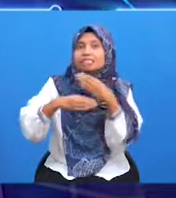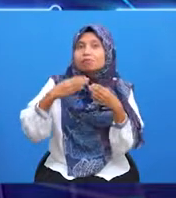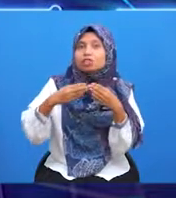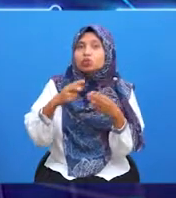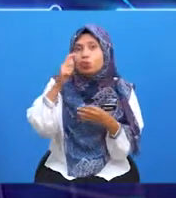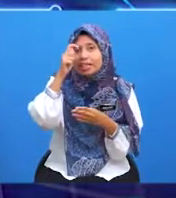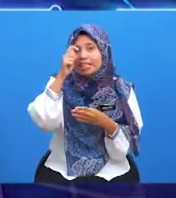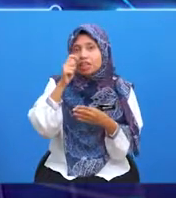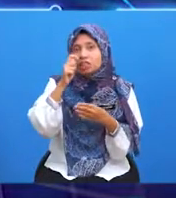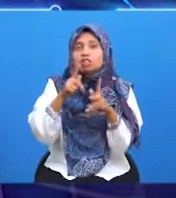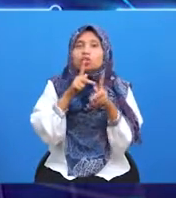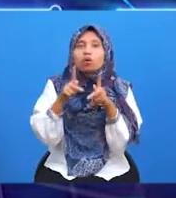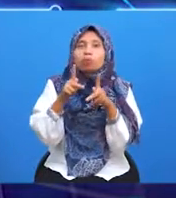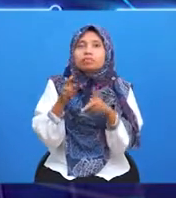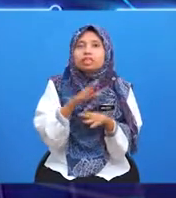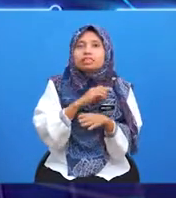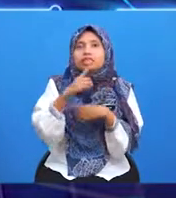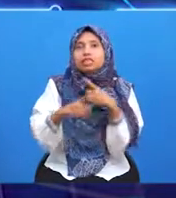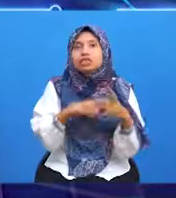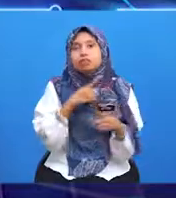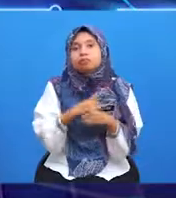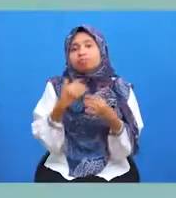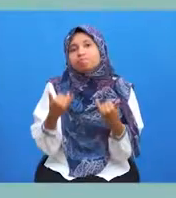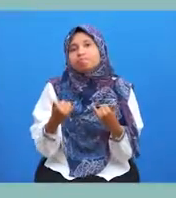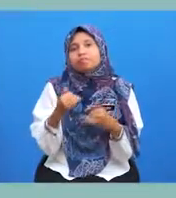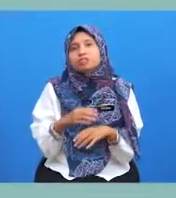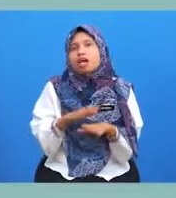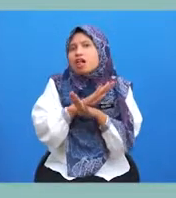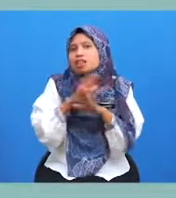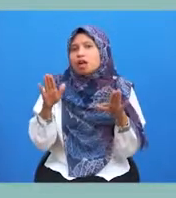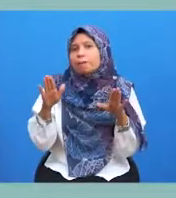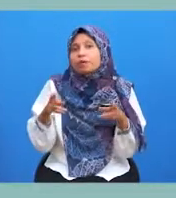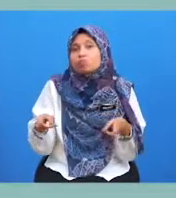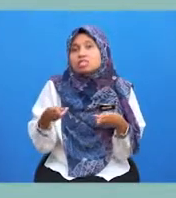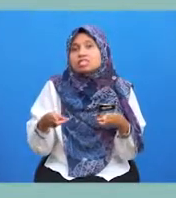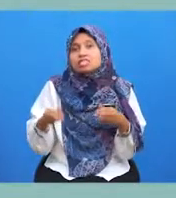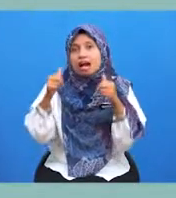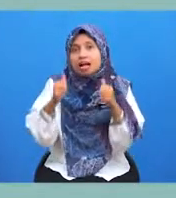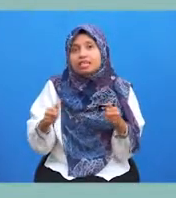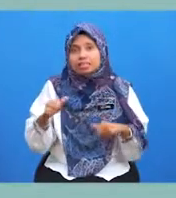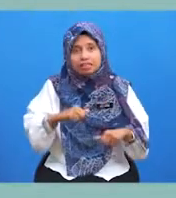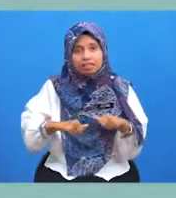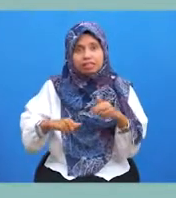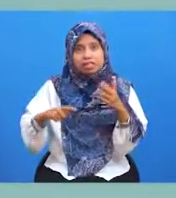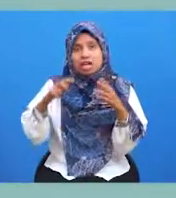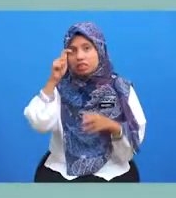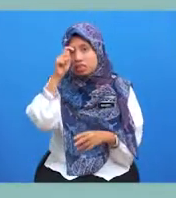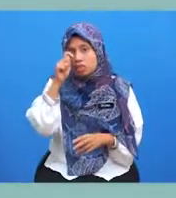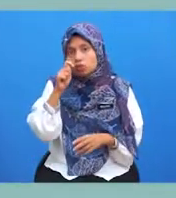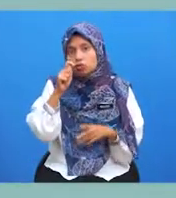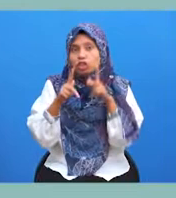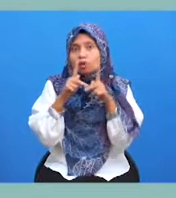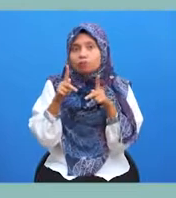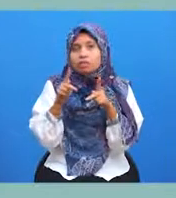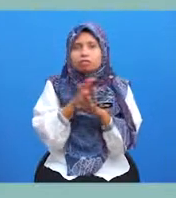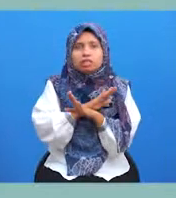kemajuan teknologi komunikasi di dunia kita ini. Tanpa usaha ahli sains,